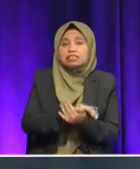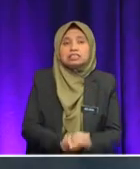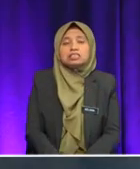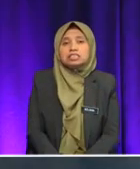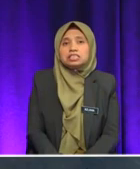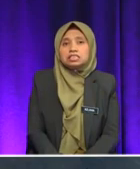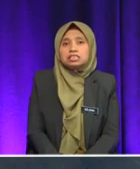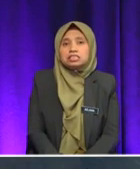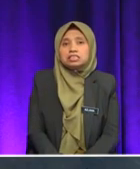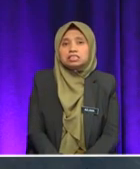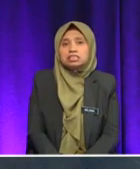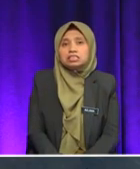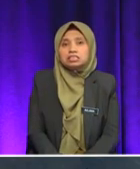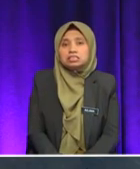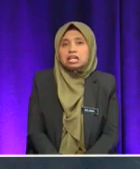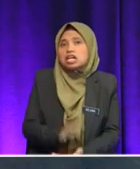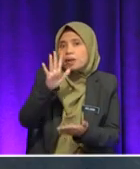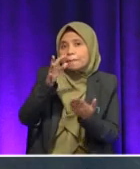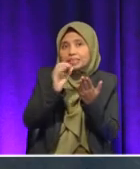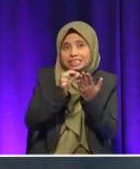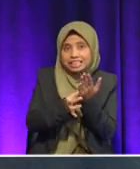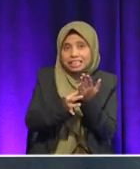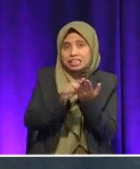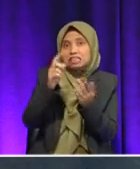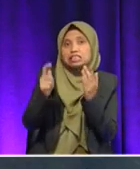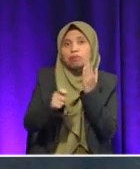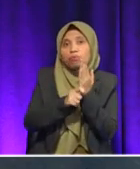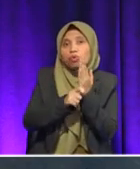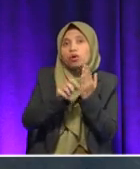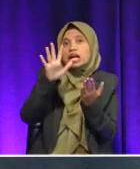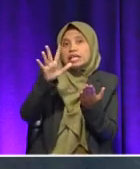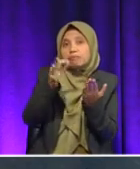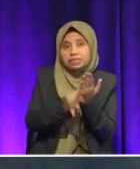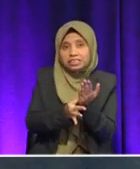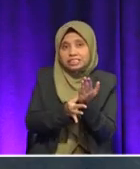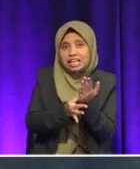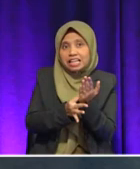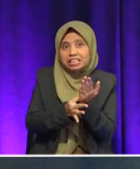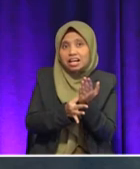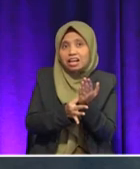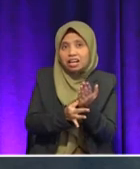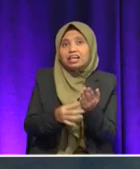milih mesin kan cek Gun ini mesin jadi dia akan jadi 10 sensiku wow